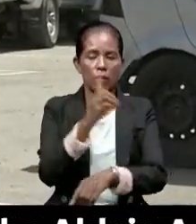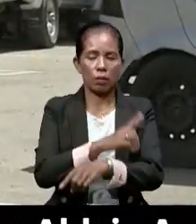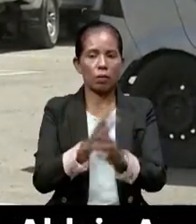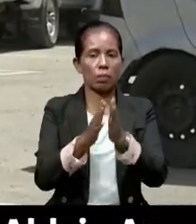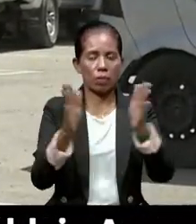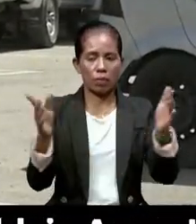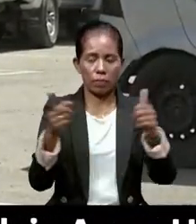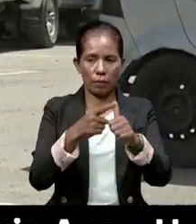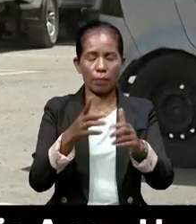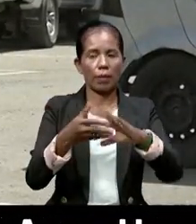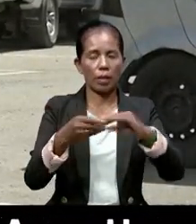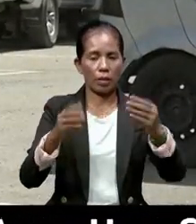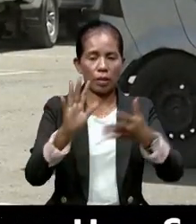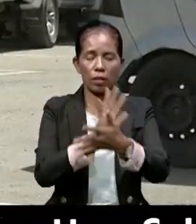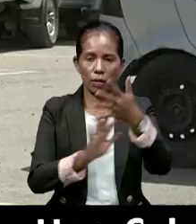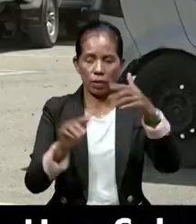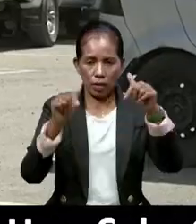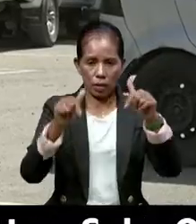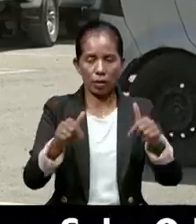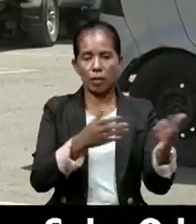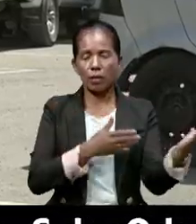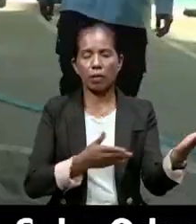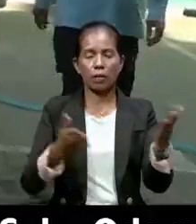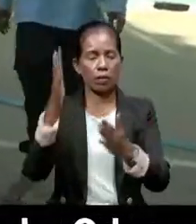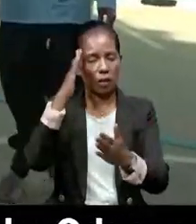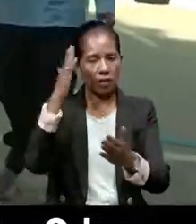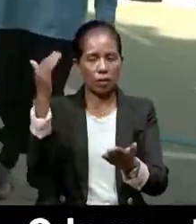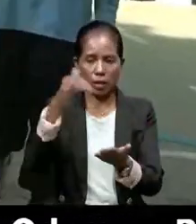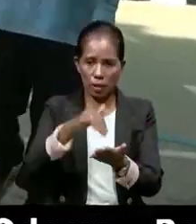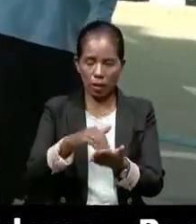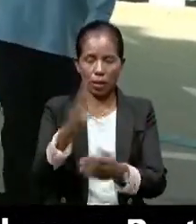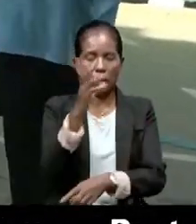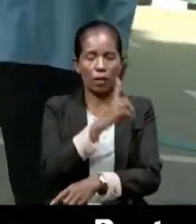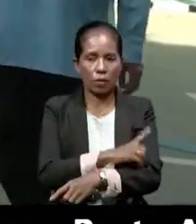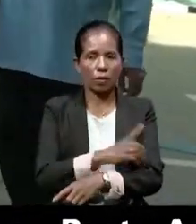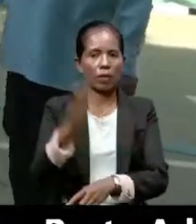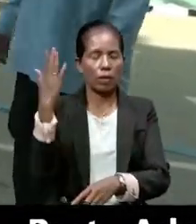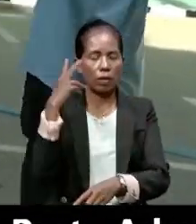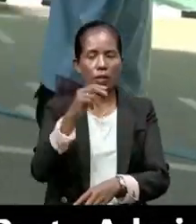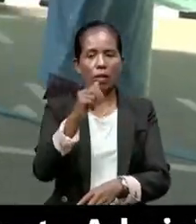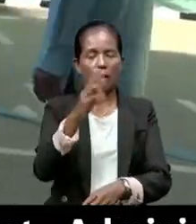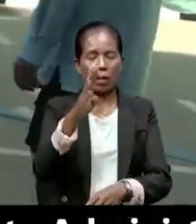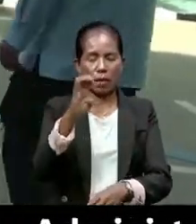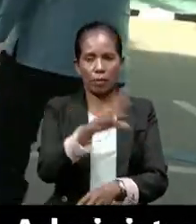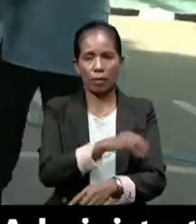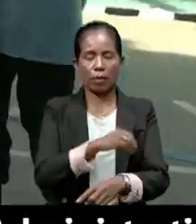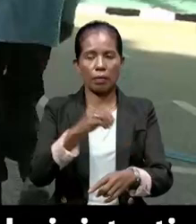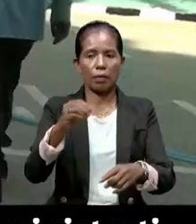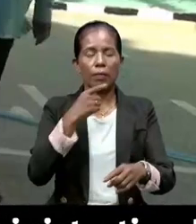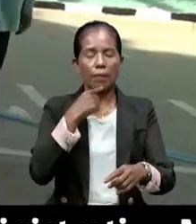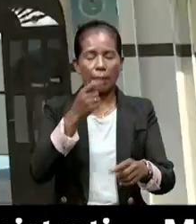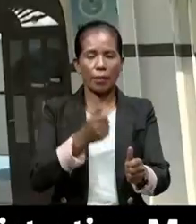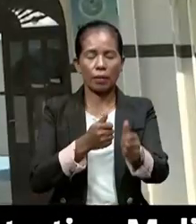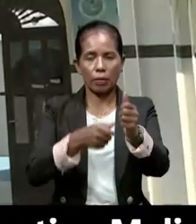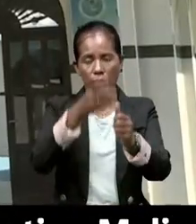dahulu. Tuir historia selebrasan idane atu hodi hanoi hikas fali lorong idane be Nabi Ibrahim ka Profeta Abraham tuir